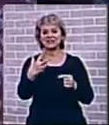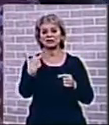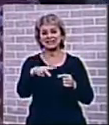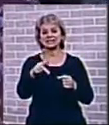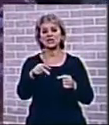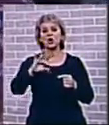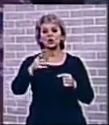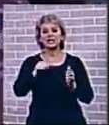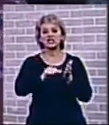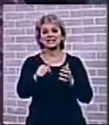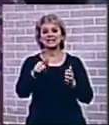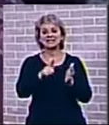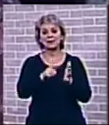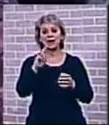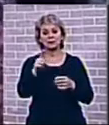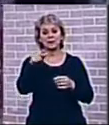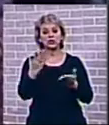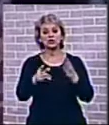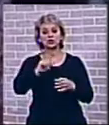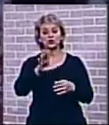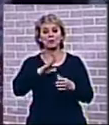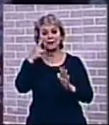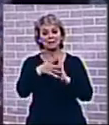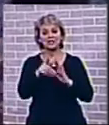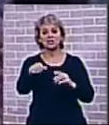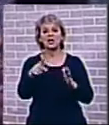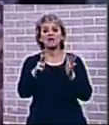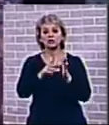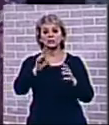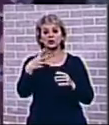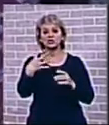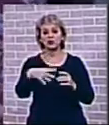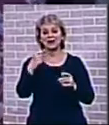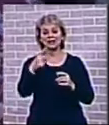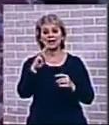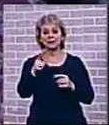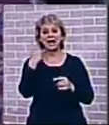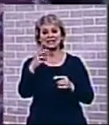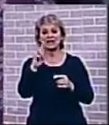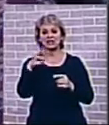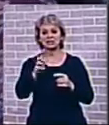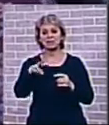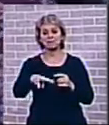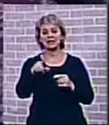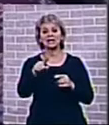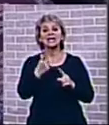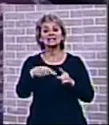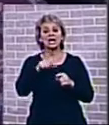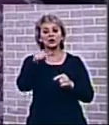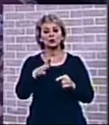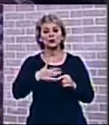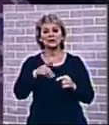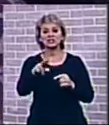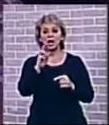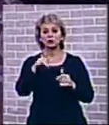рублей 60 копеек. Если, чтобы вам было понятно, 8 рублей 41 копейка с квадратного метра. Потому что у нас